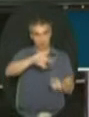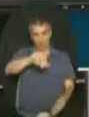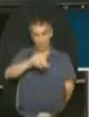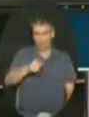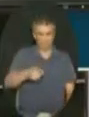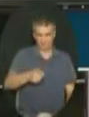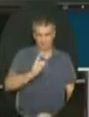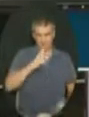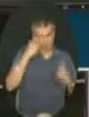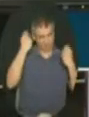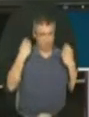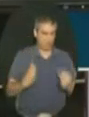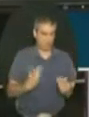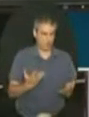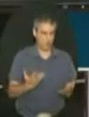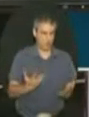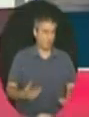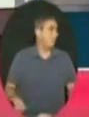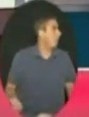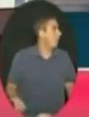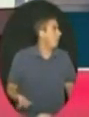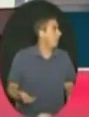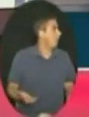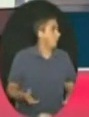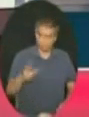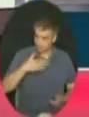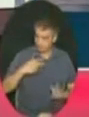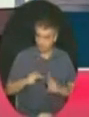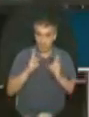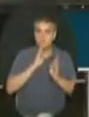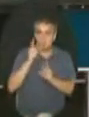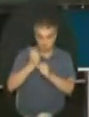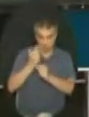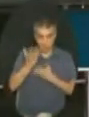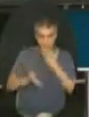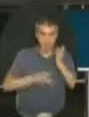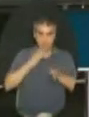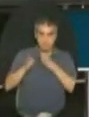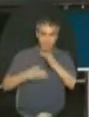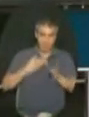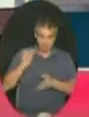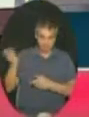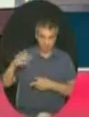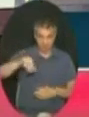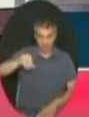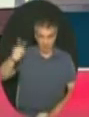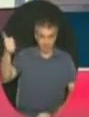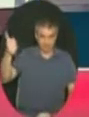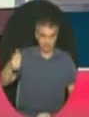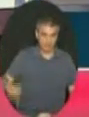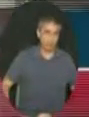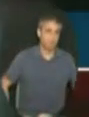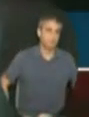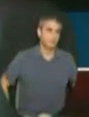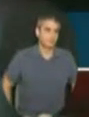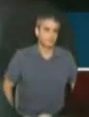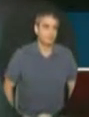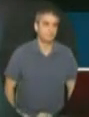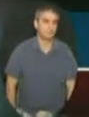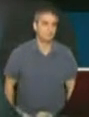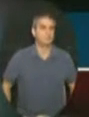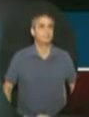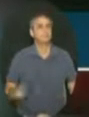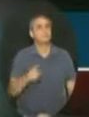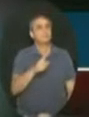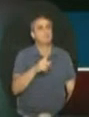חזן, זה גם כן לא חינוך טוב. שמה? רציתי לפתור פלונטר כי הוא עשה חבריות לגמור. רגע, אבל אני רוצה עוד עניין אחד, חבר הכנסת ביטן.